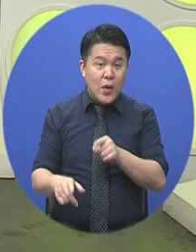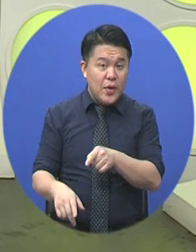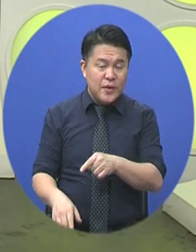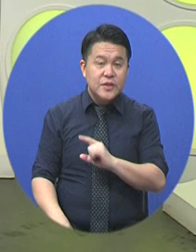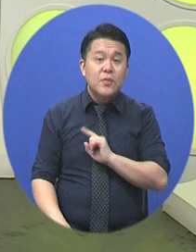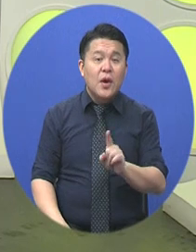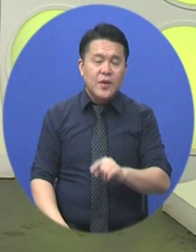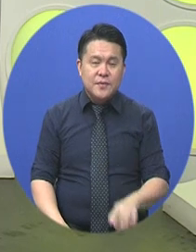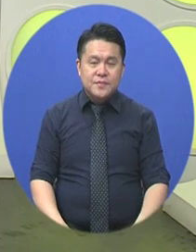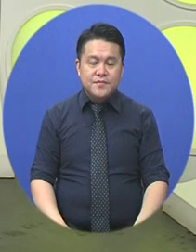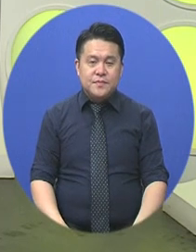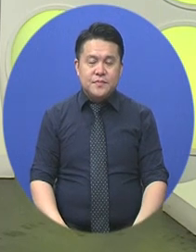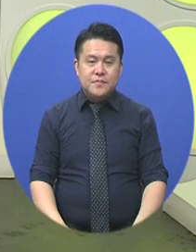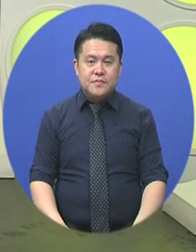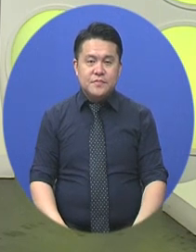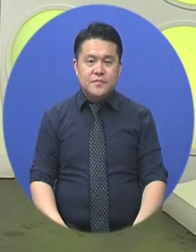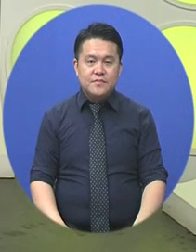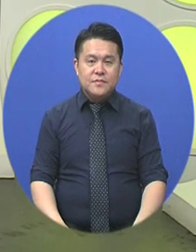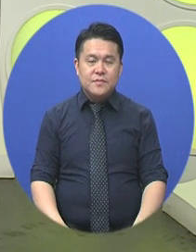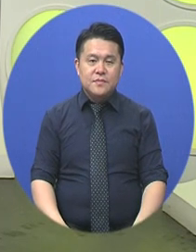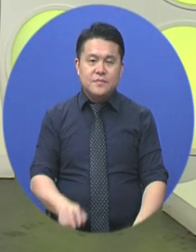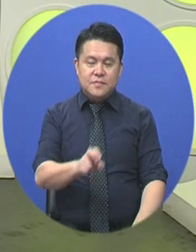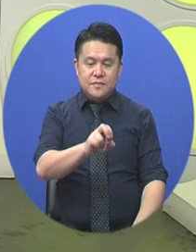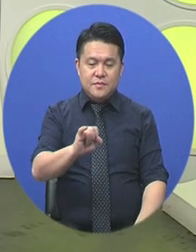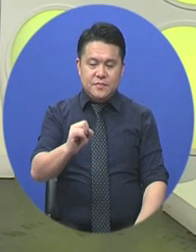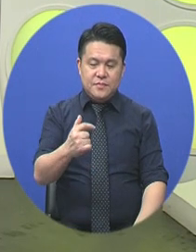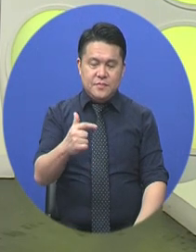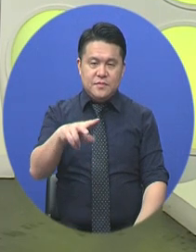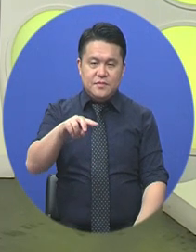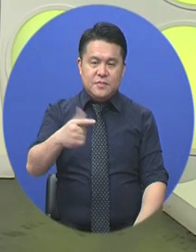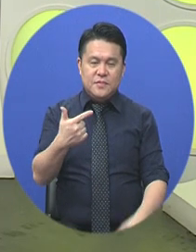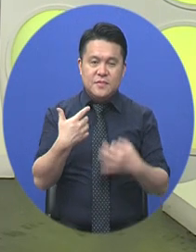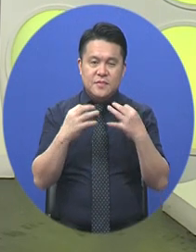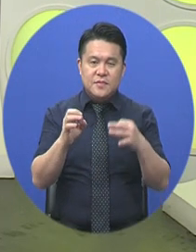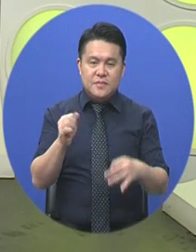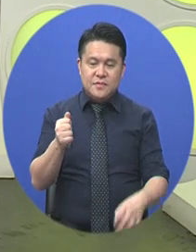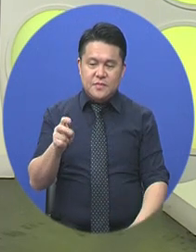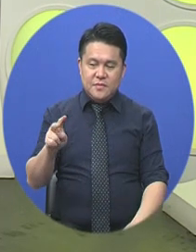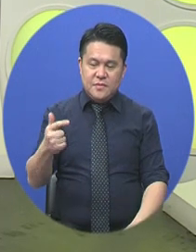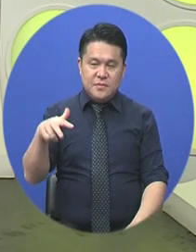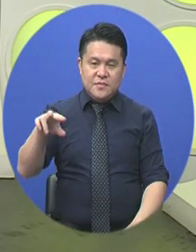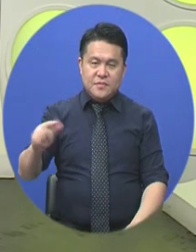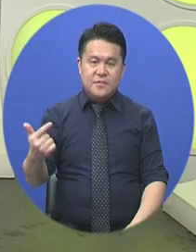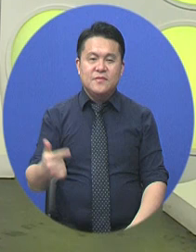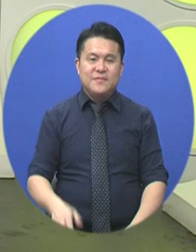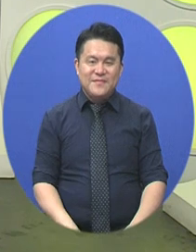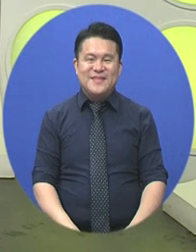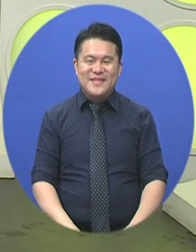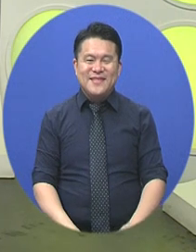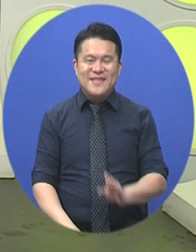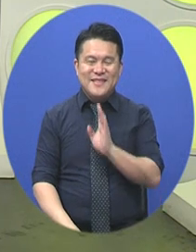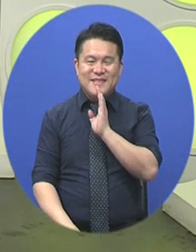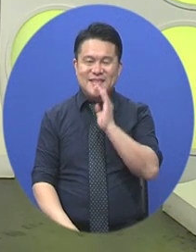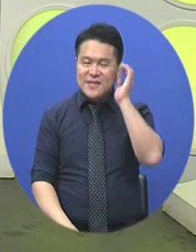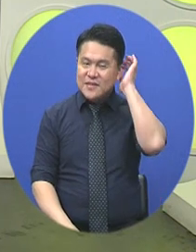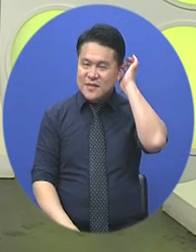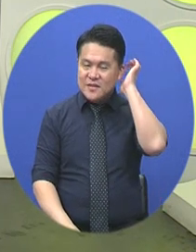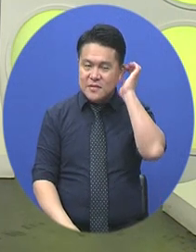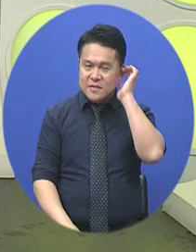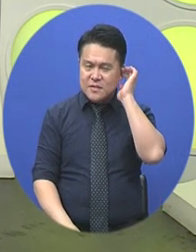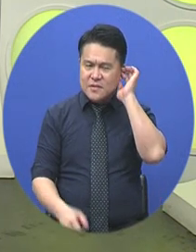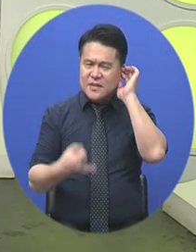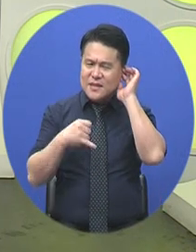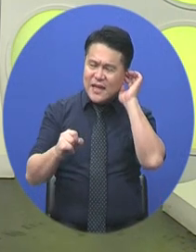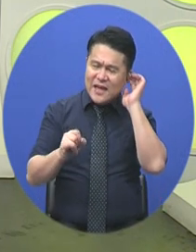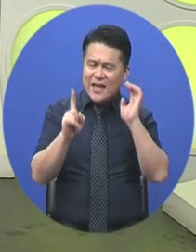네? 이름. 이름. 김민준, 김현준. 맞다, 맞다. 민준이, 민준, 현준이. 현준. 딸이